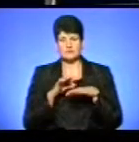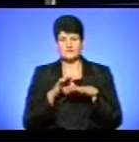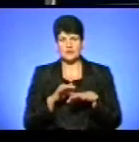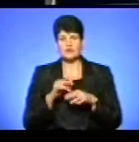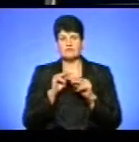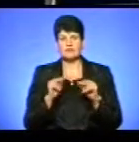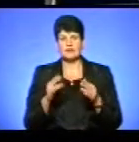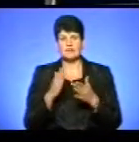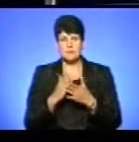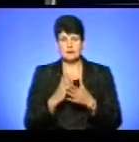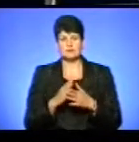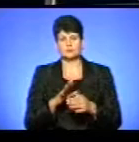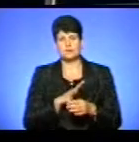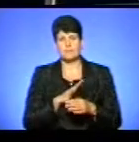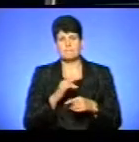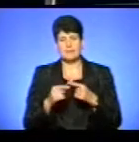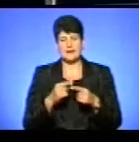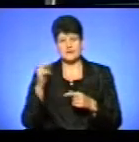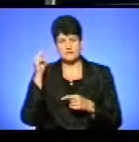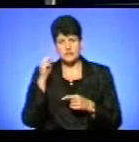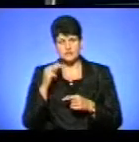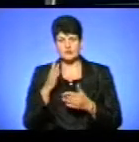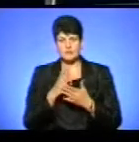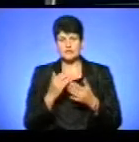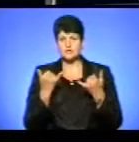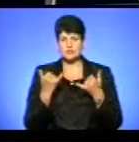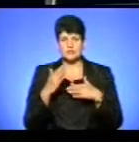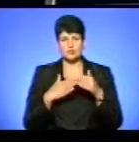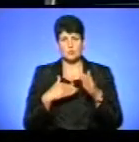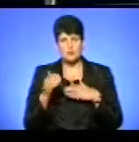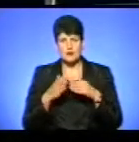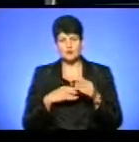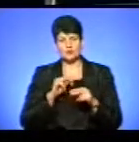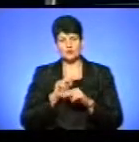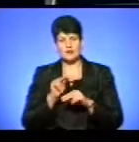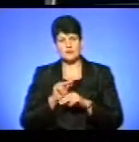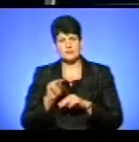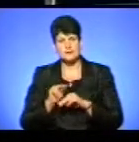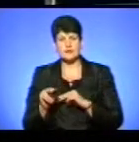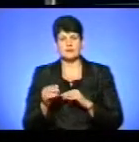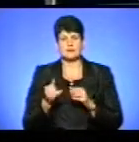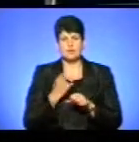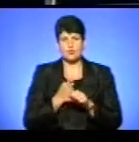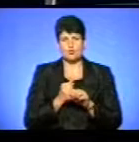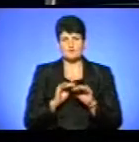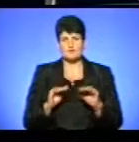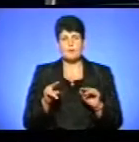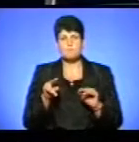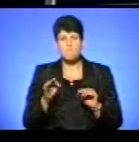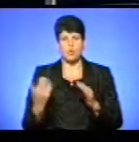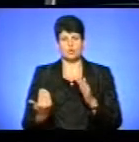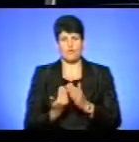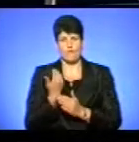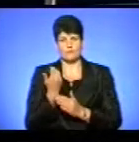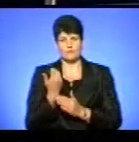мали пройти перенавчання. Для того, щоб оволодіти сучасними практиками, методиками викладання та для роботи з дітьми по-новому.